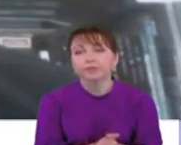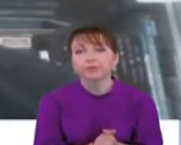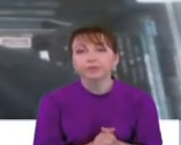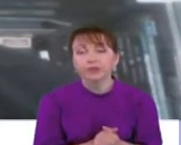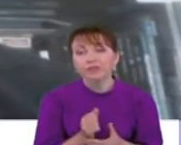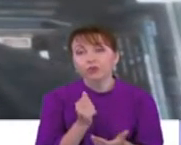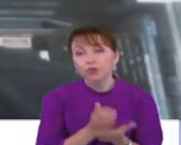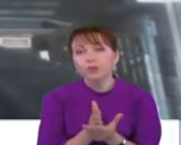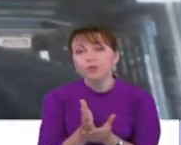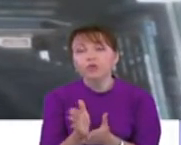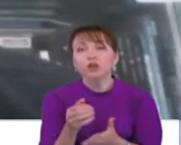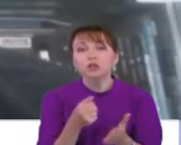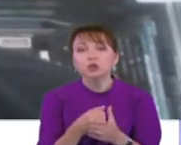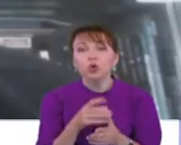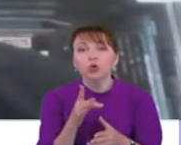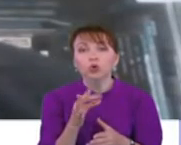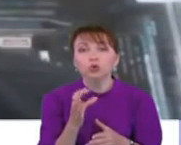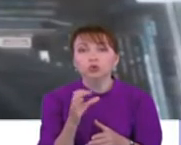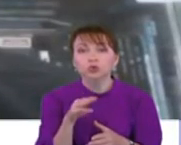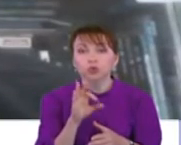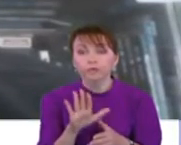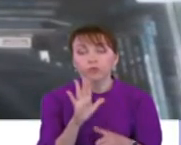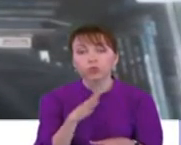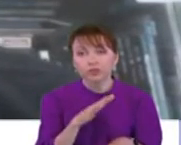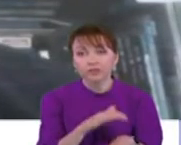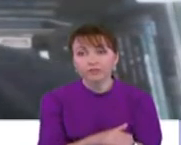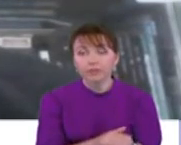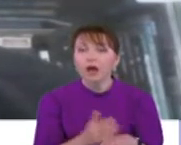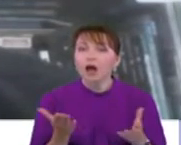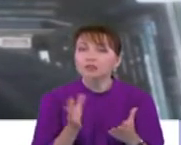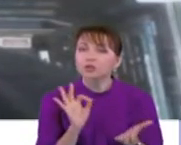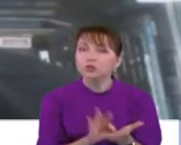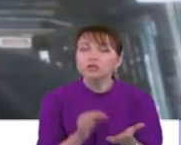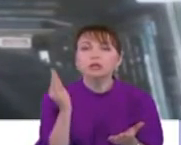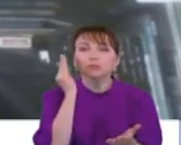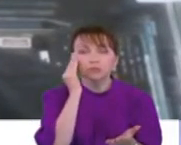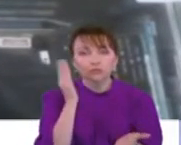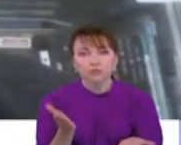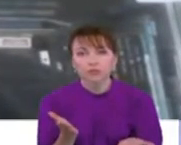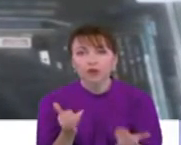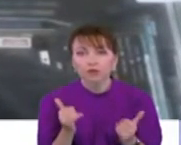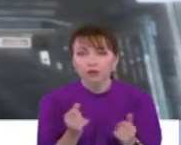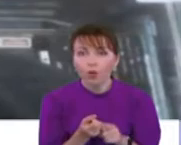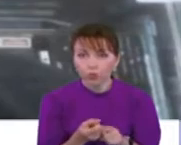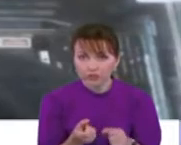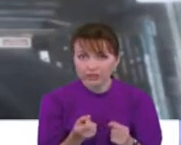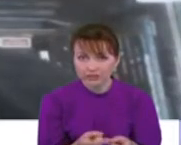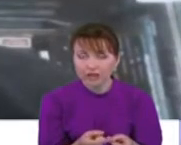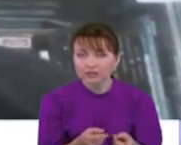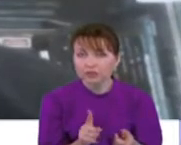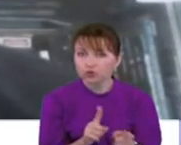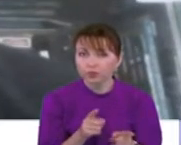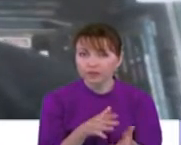вони прямували до Ростова. Вони були зафіксовані. З якою метою, як вам здається, просто для утилізації, просто щоб